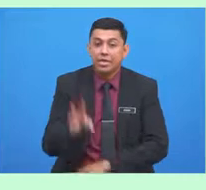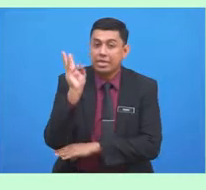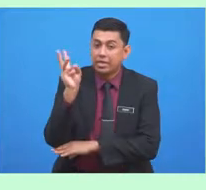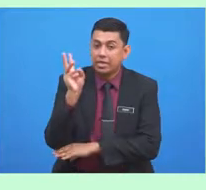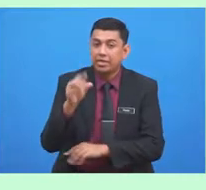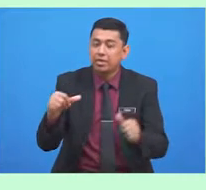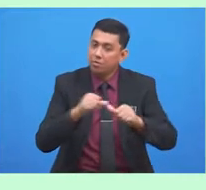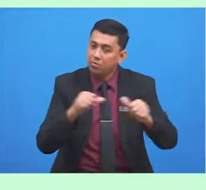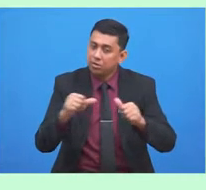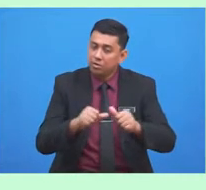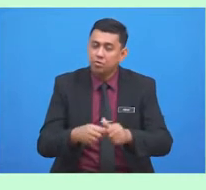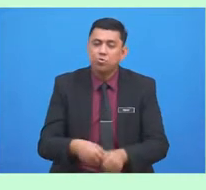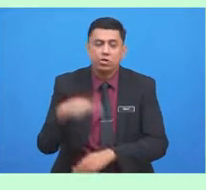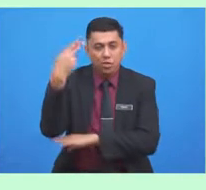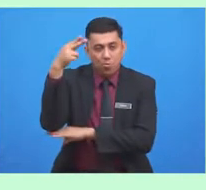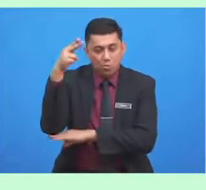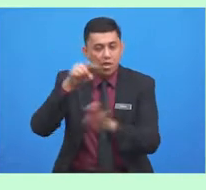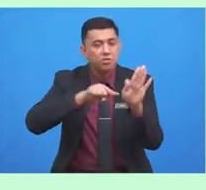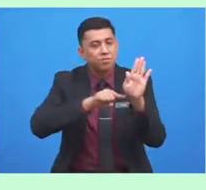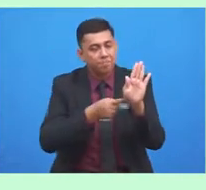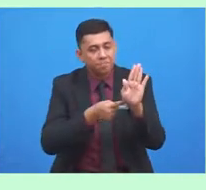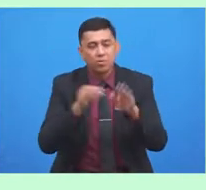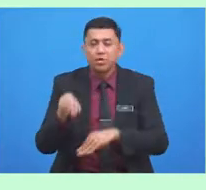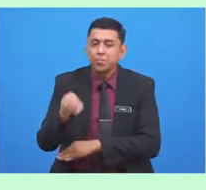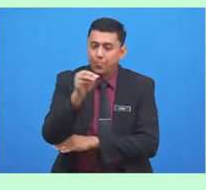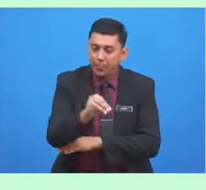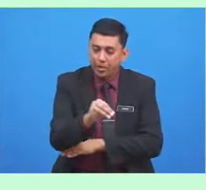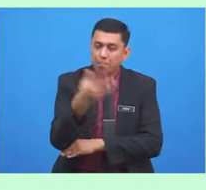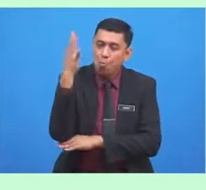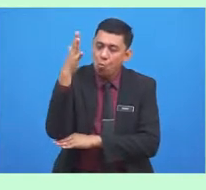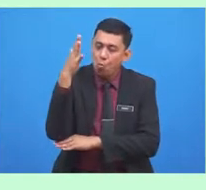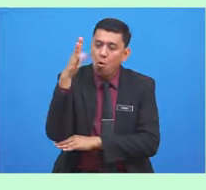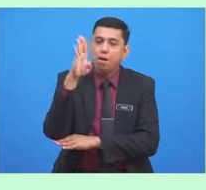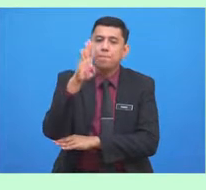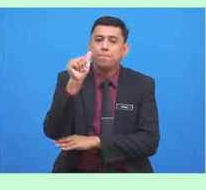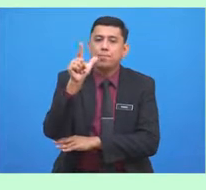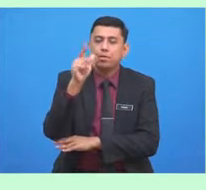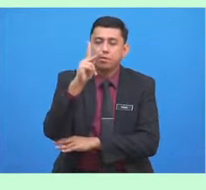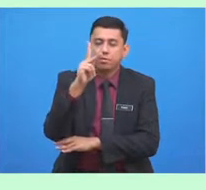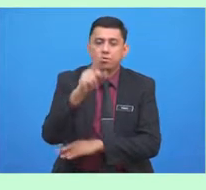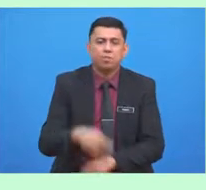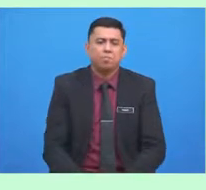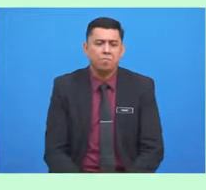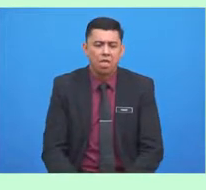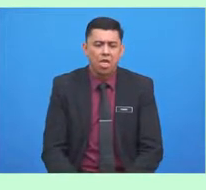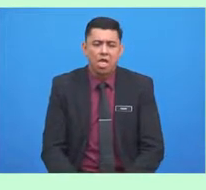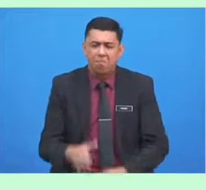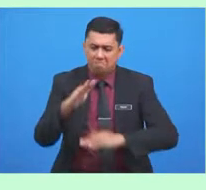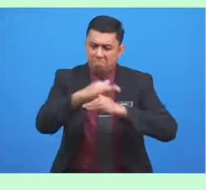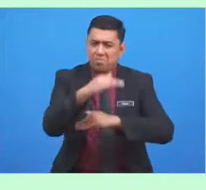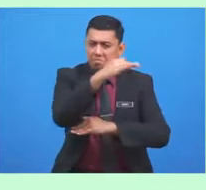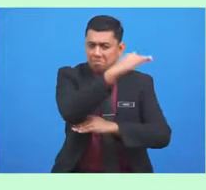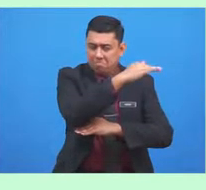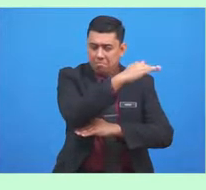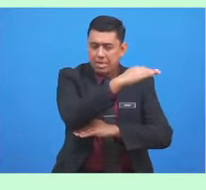Keenam, aktiviti perhutanan semula. Penanaman semula pokok bala akan meningkatkan kadar perpeluhan